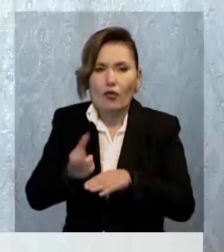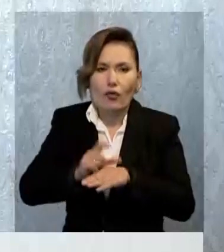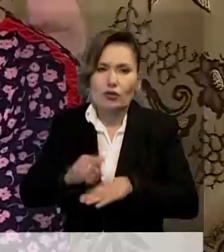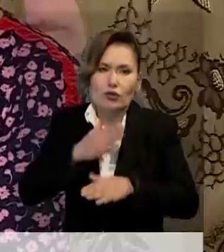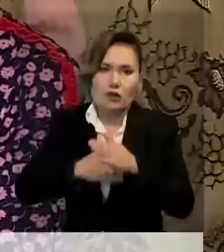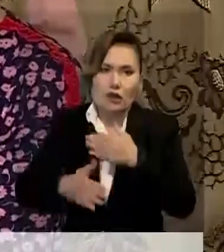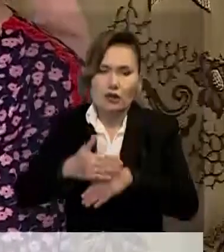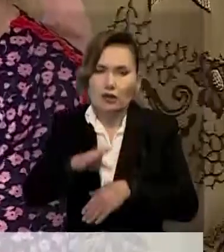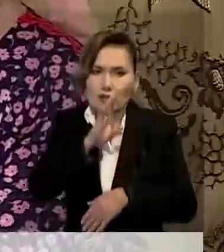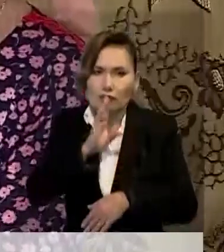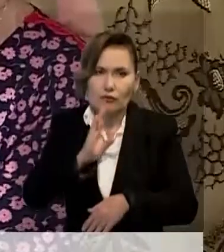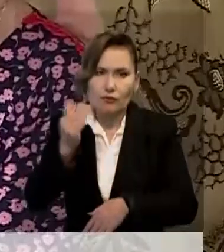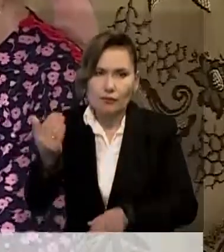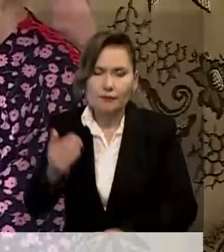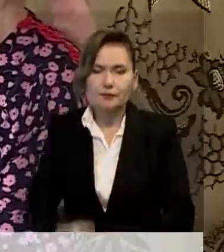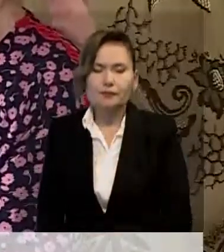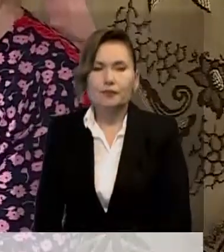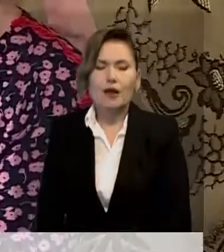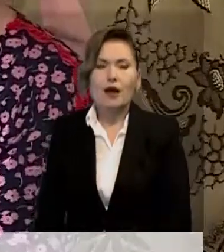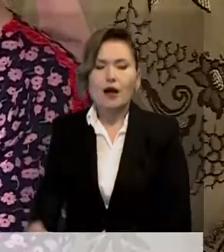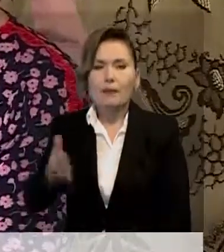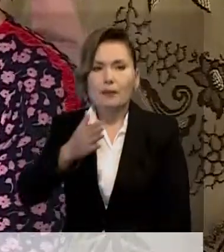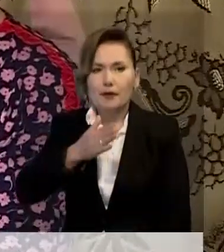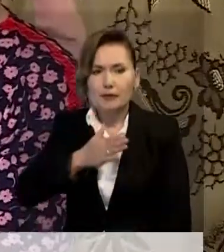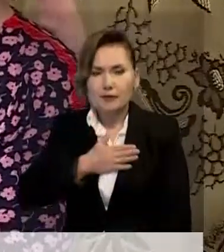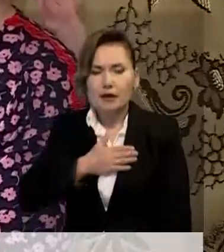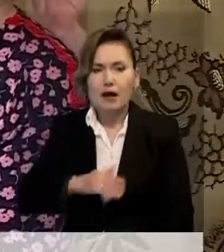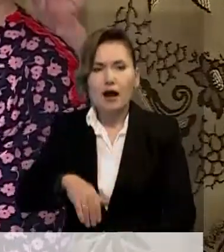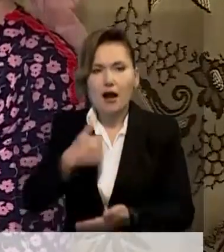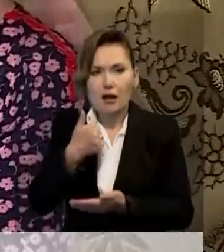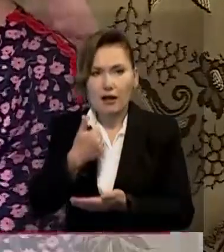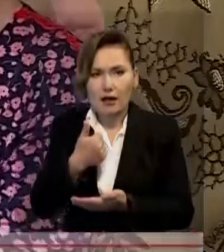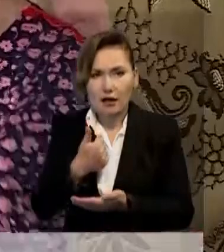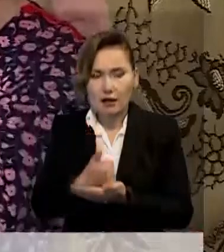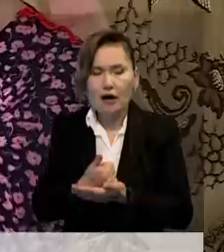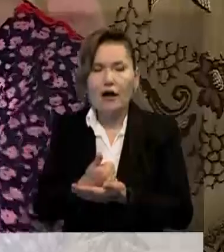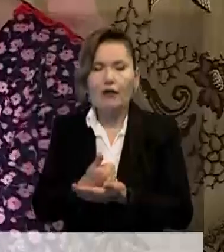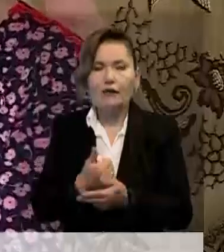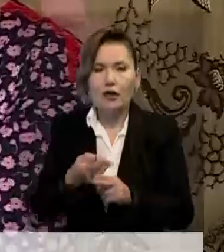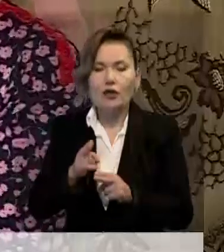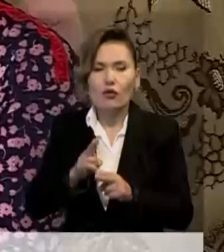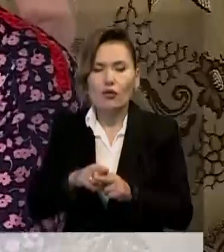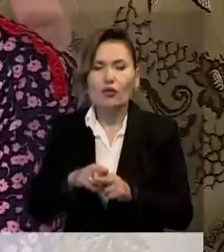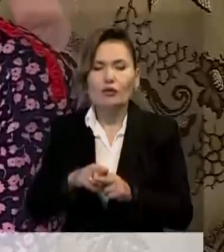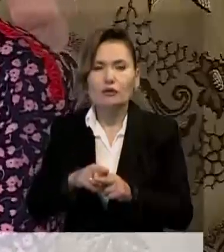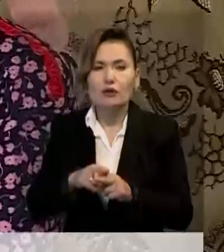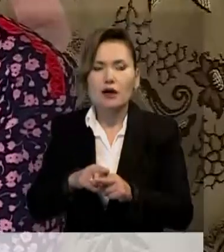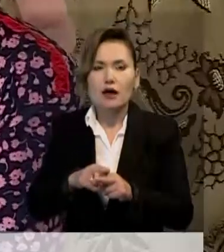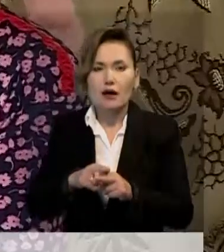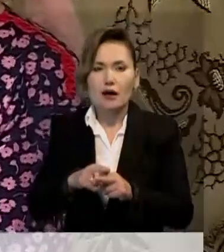бар, дейді Оразхан Етекбаева. Біздің ең главный қорқынышымыз төбеміз түсіп келе жатыр үстіндегі